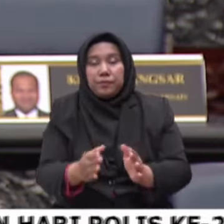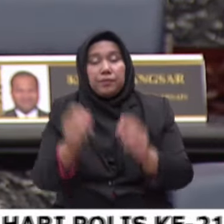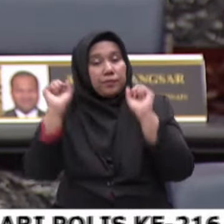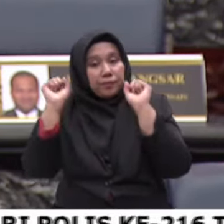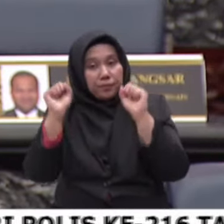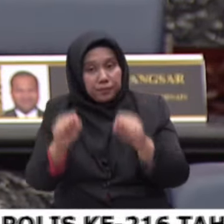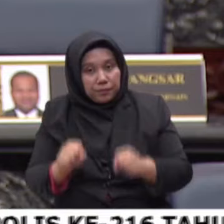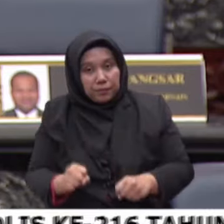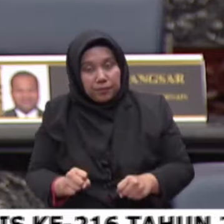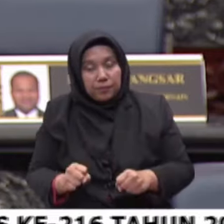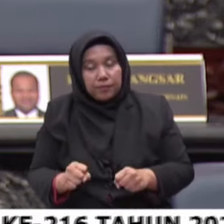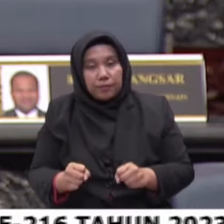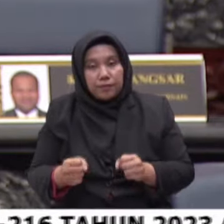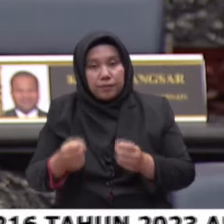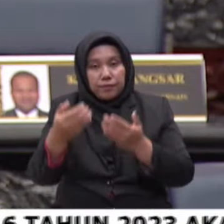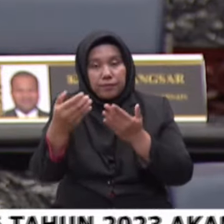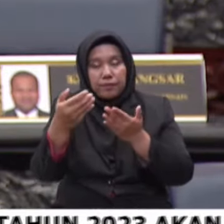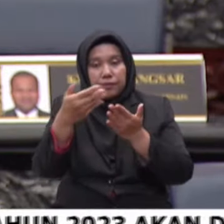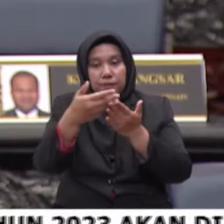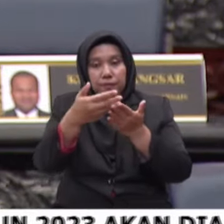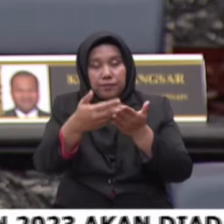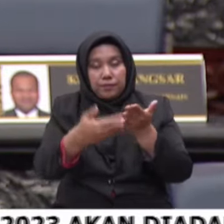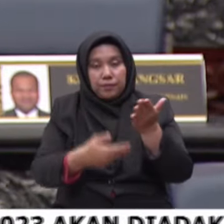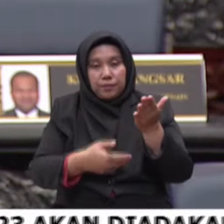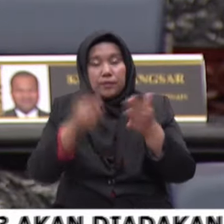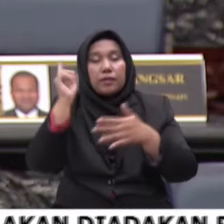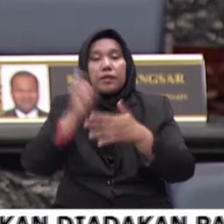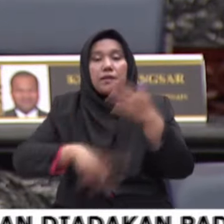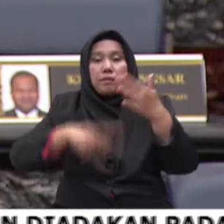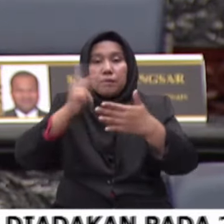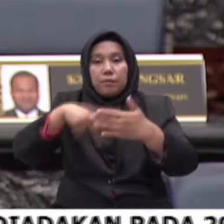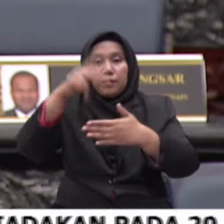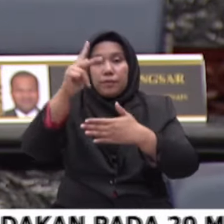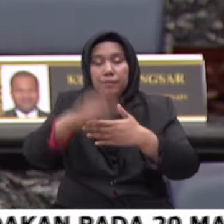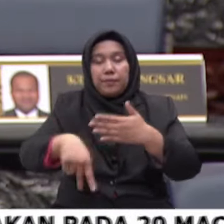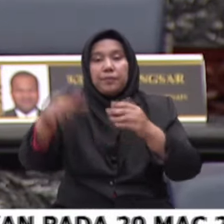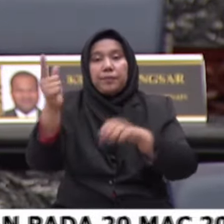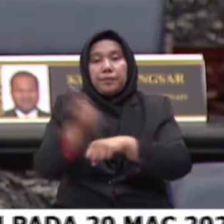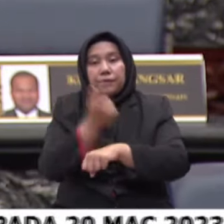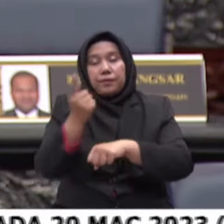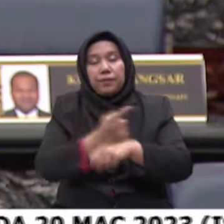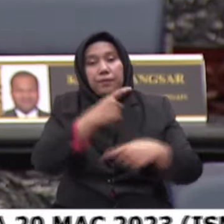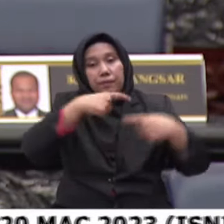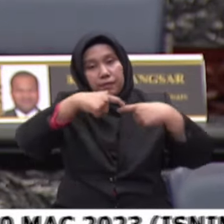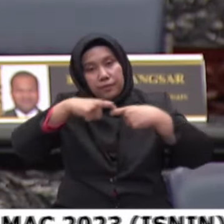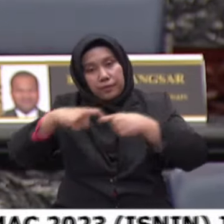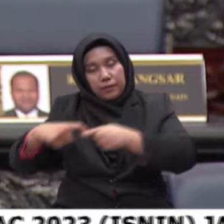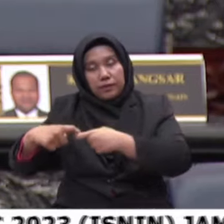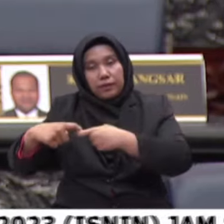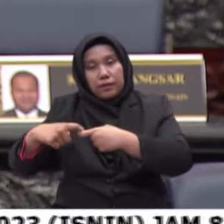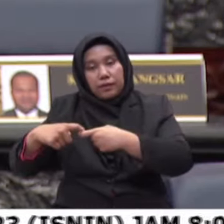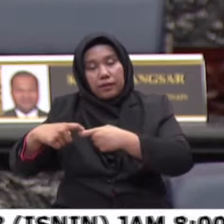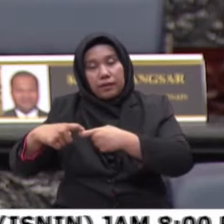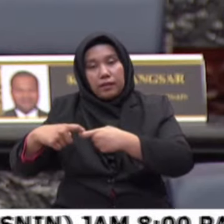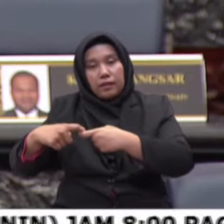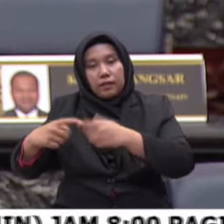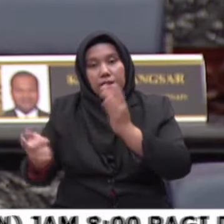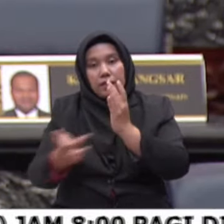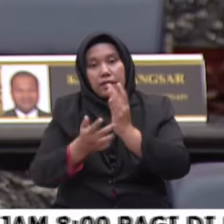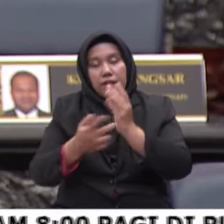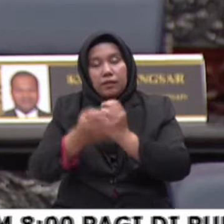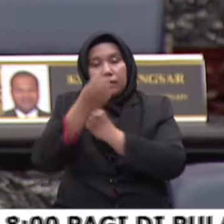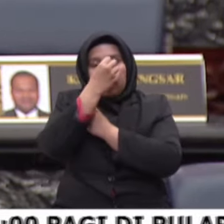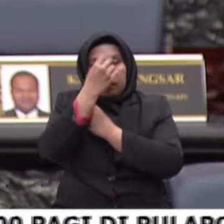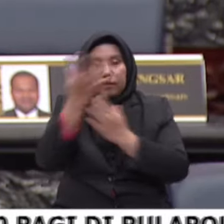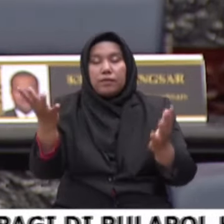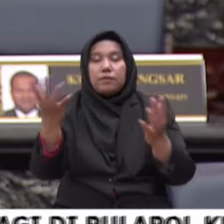Bolehkah nyatakan apakah program-program latihan berkaitan teknologi maklumat yang